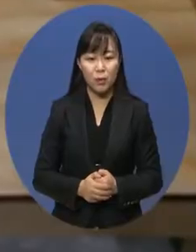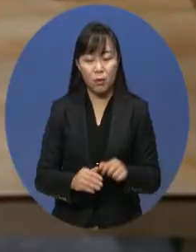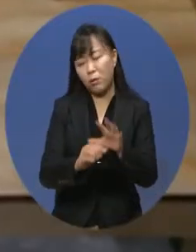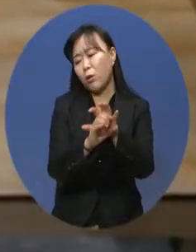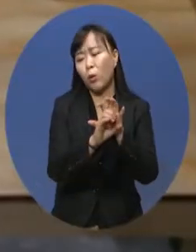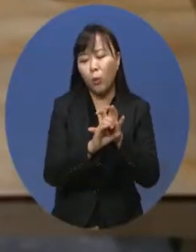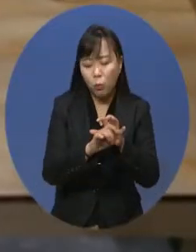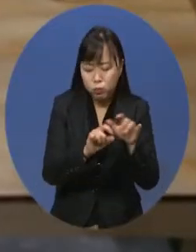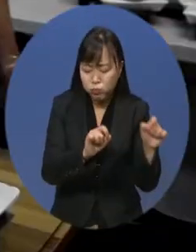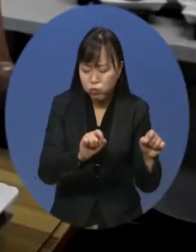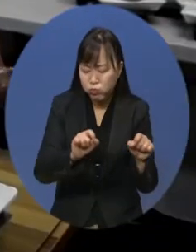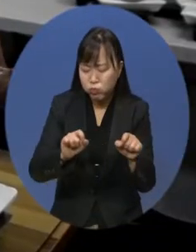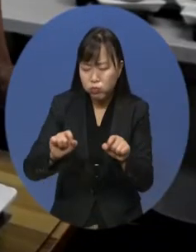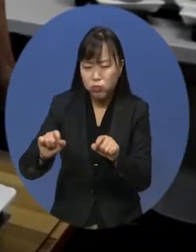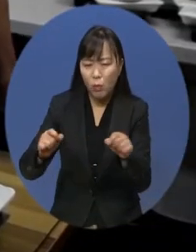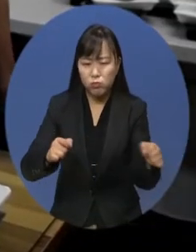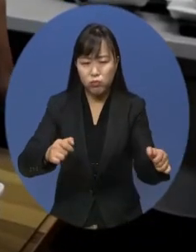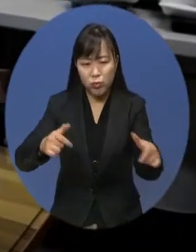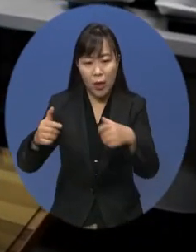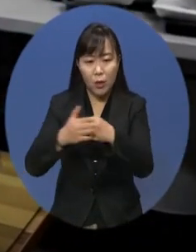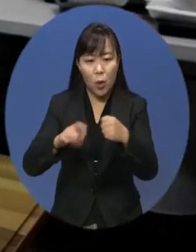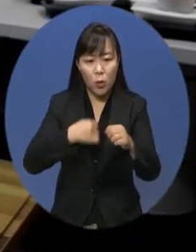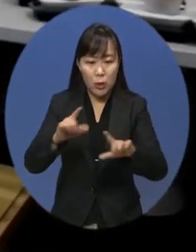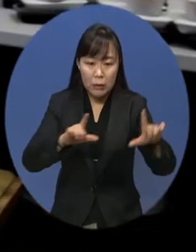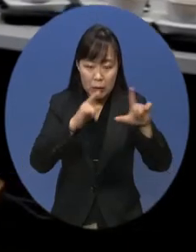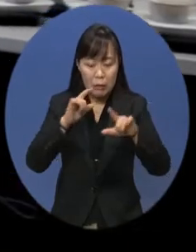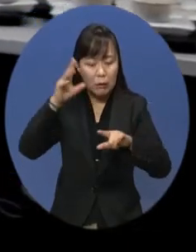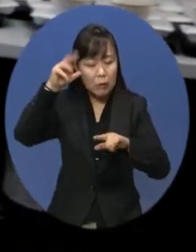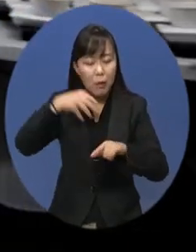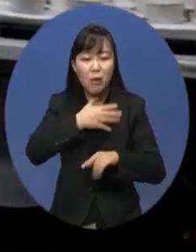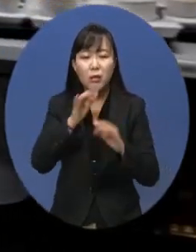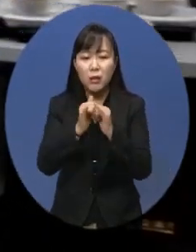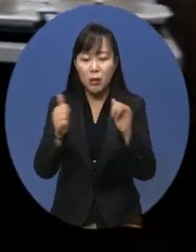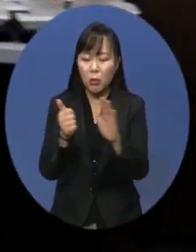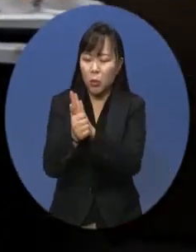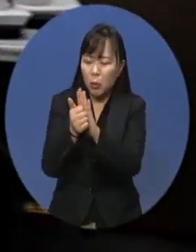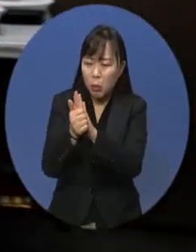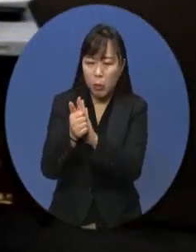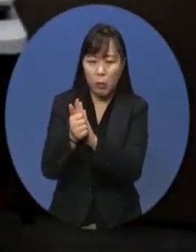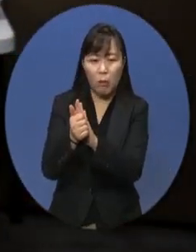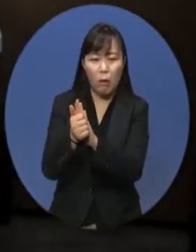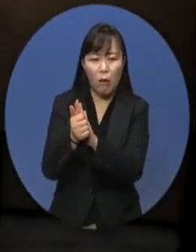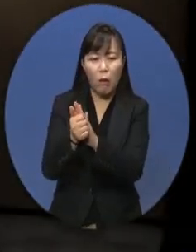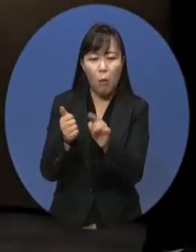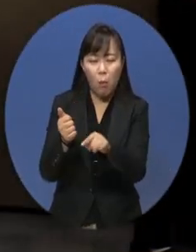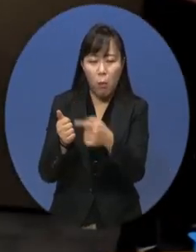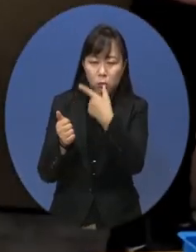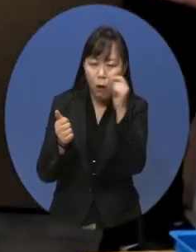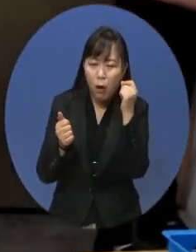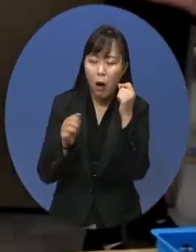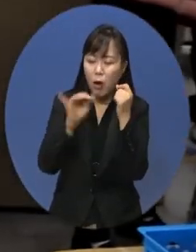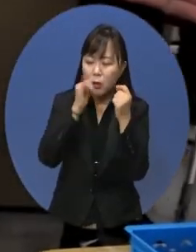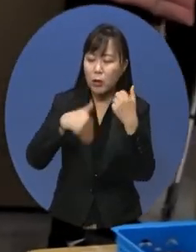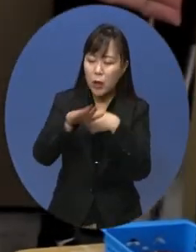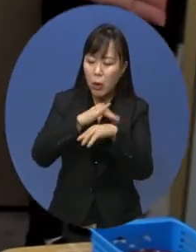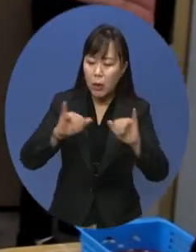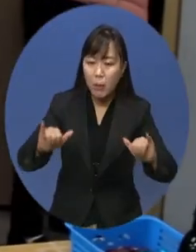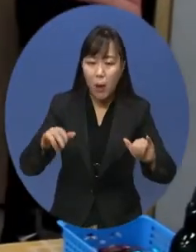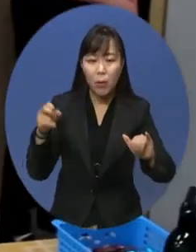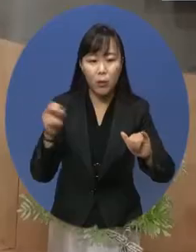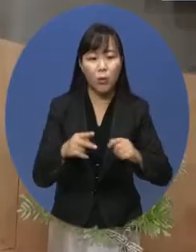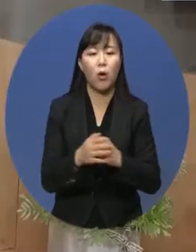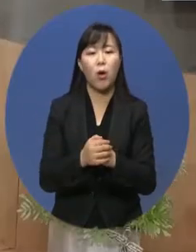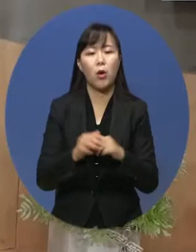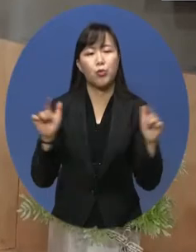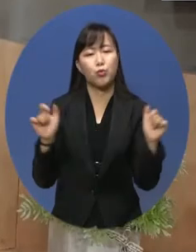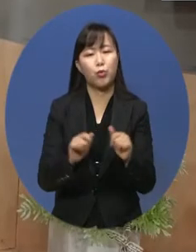코로나19의 지속적인 확산으로 독거, 치매 어르신들의 돌봄 서비스에 공백이 발생할 수 있는 상황을 예방하고